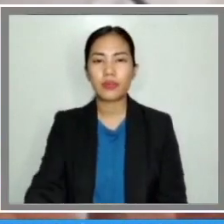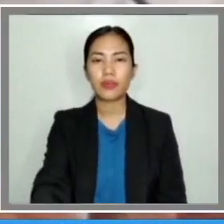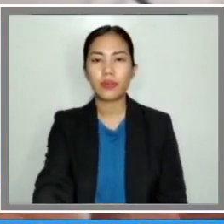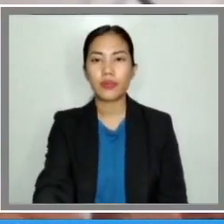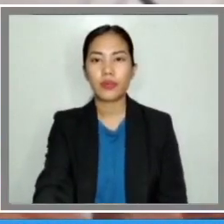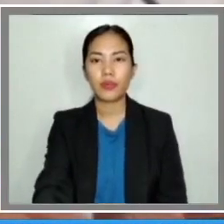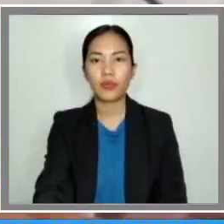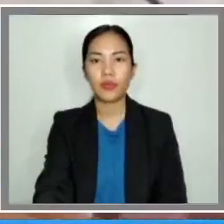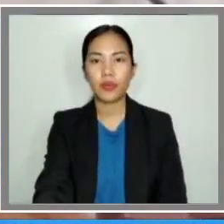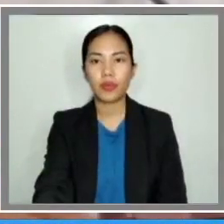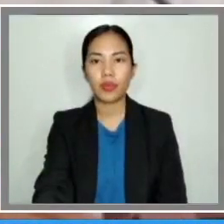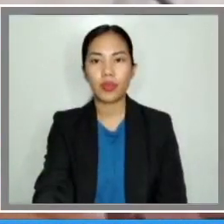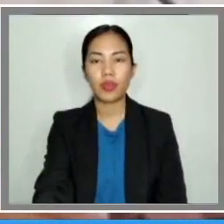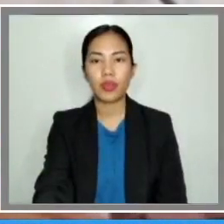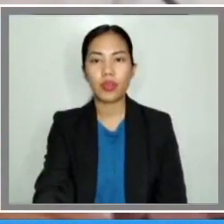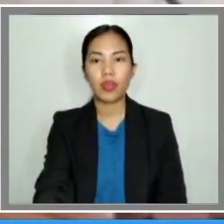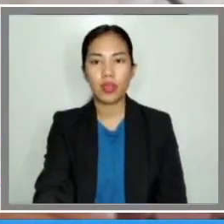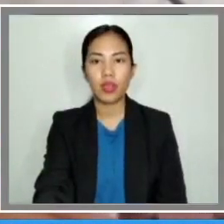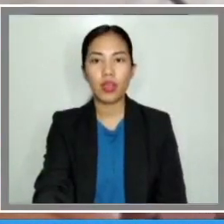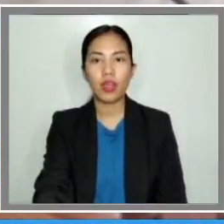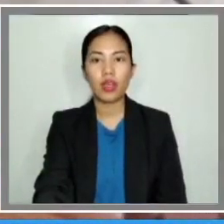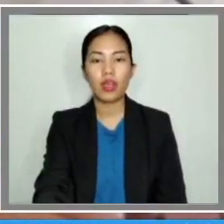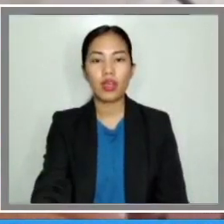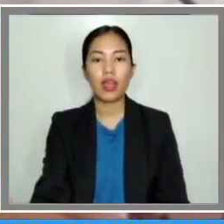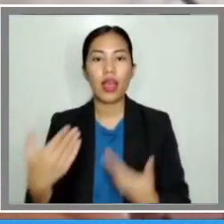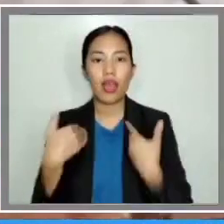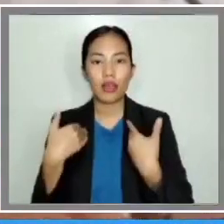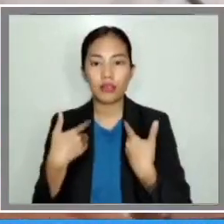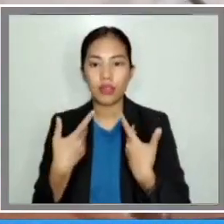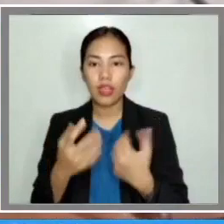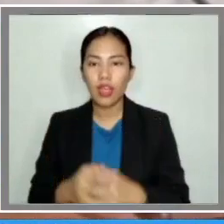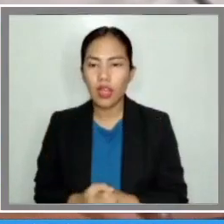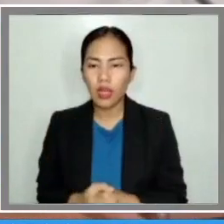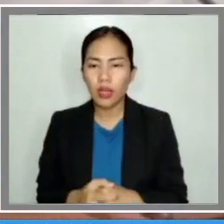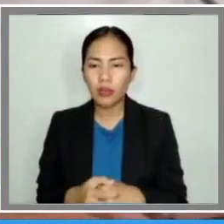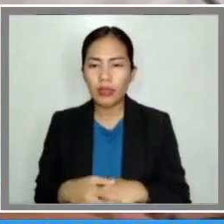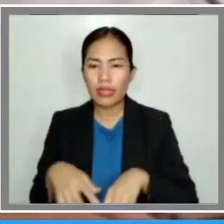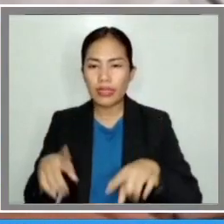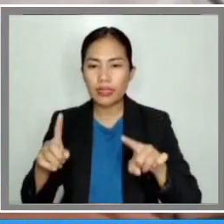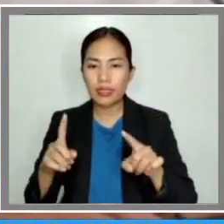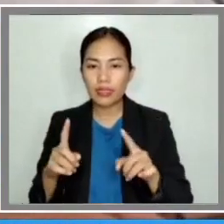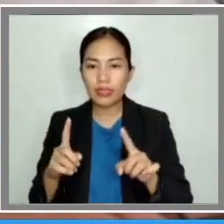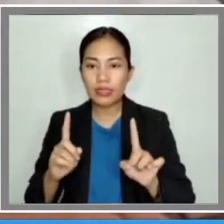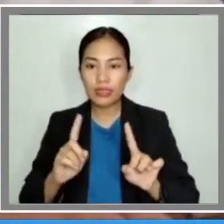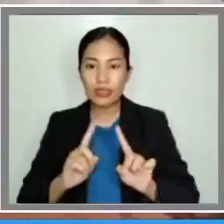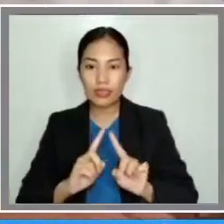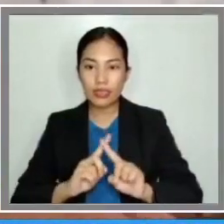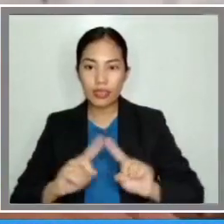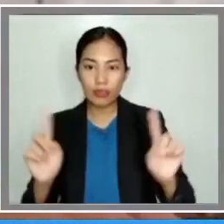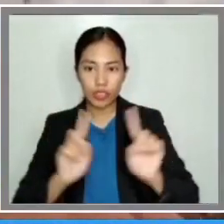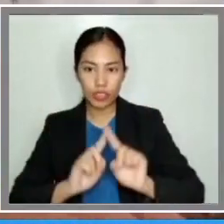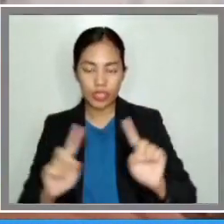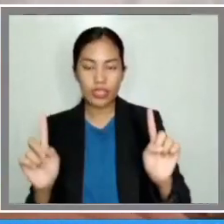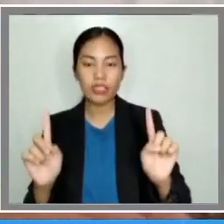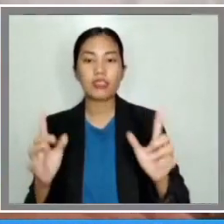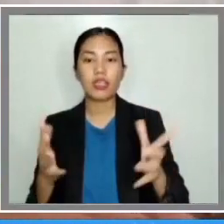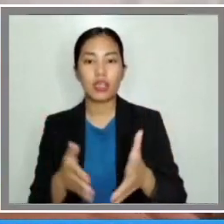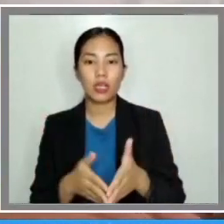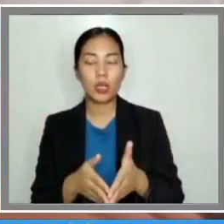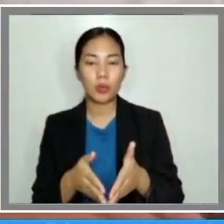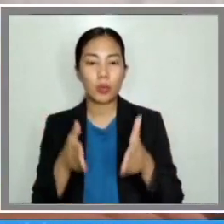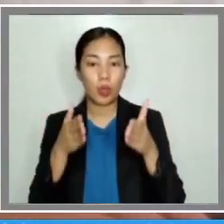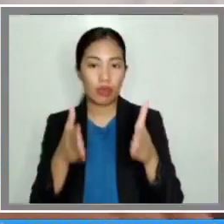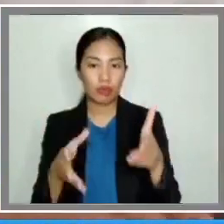kalayaan, bilhin kung sino po ang mamumuno dito po sa LDO na mamili po siya kung sino po yung makakasundo niya